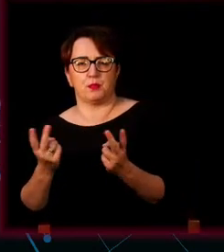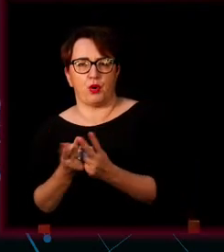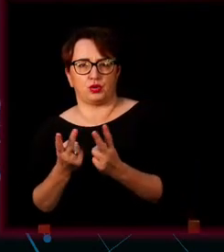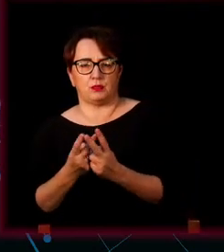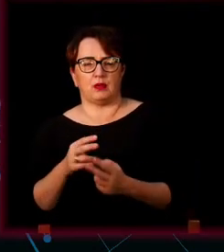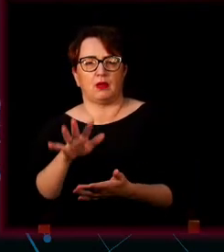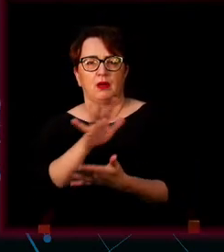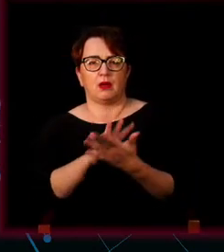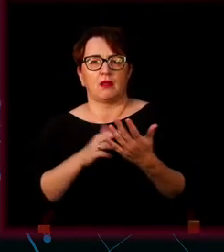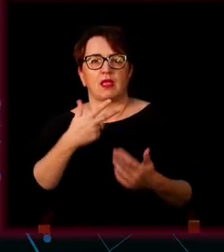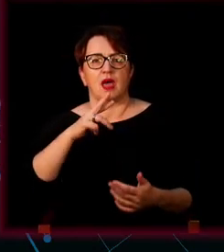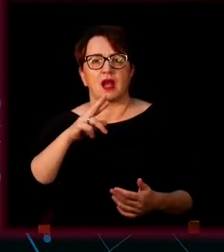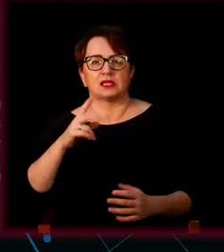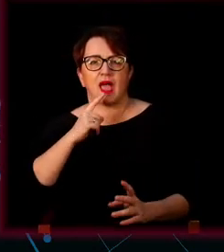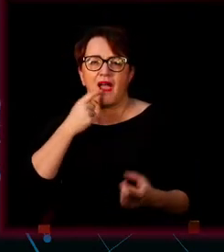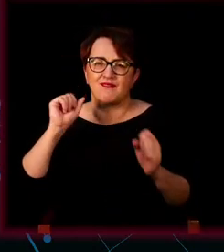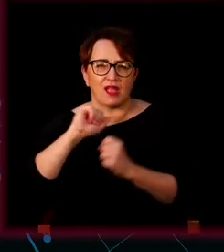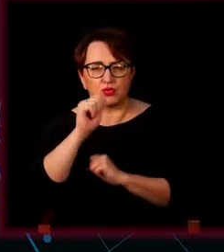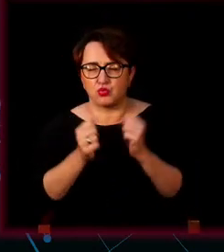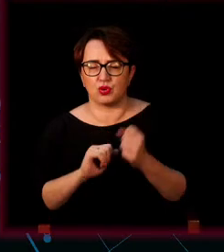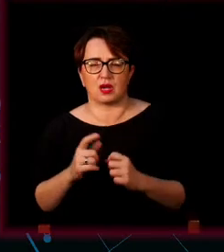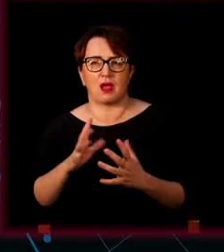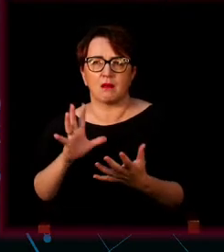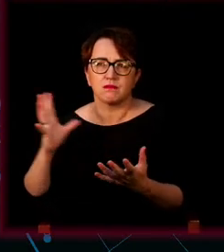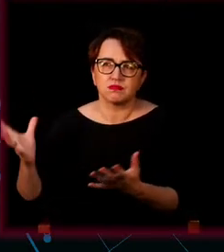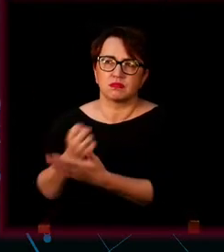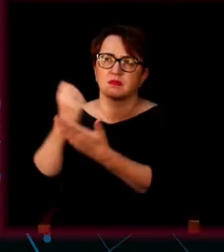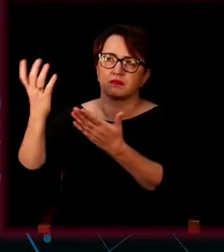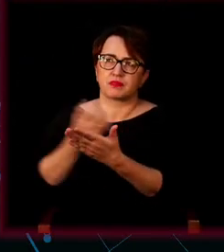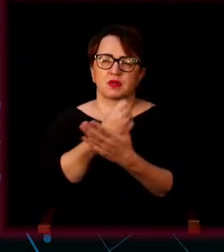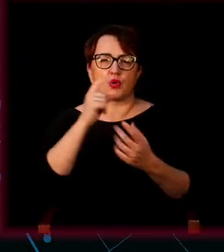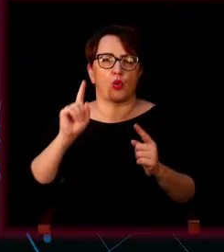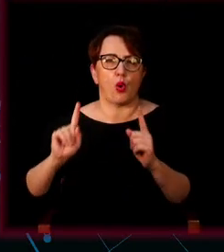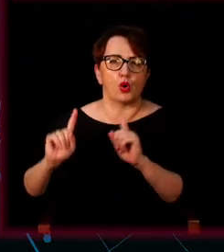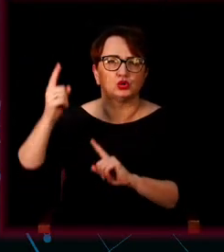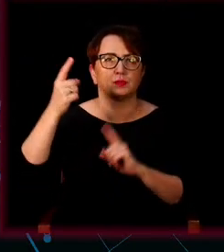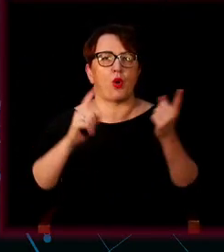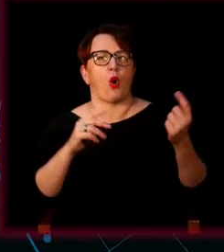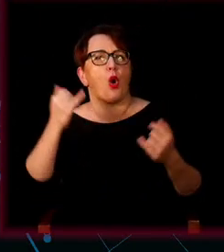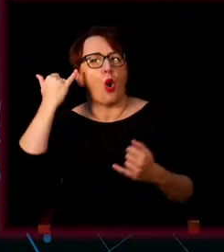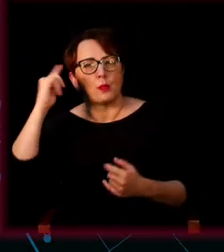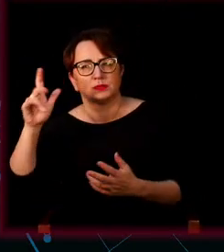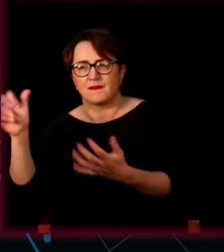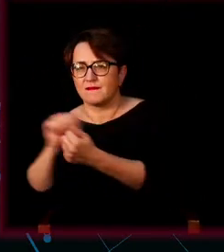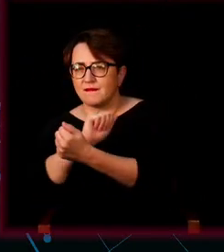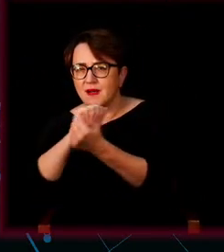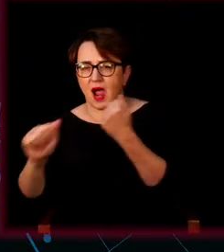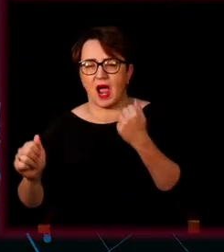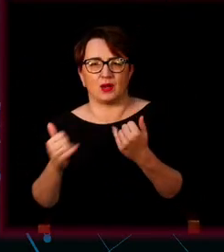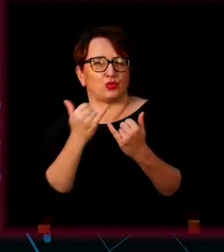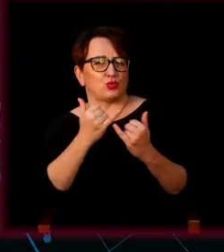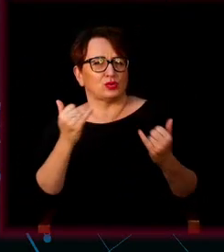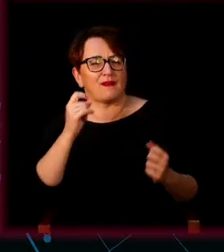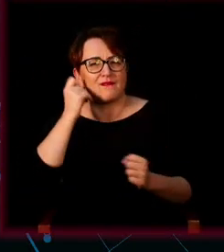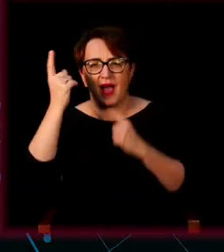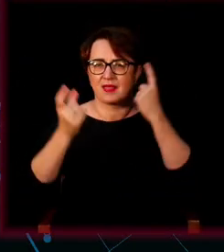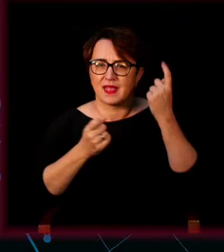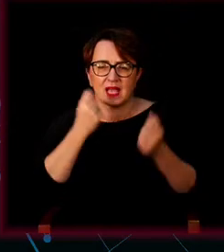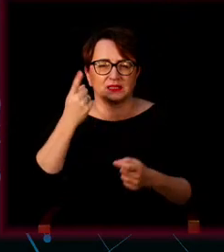takie awanturnicze, o podboju kosmosu, o walce z obcymi, taka cała tradycja też pulpowej fantastyki.